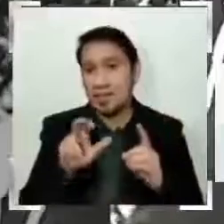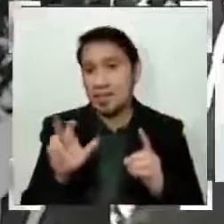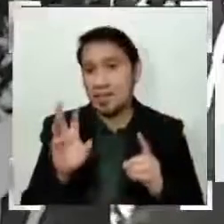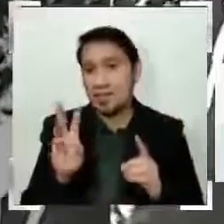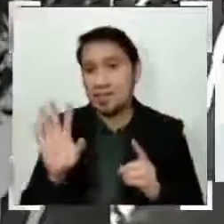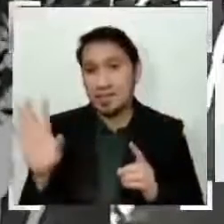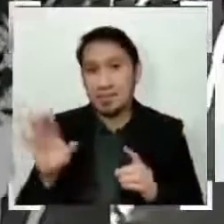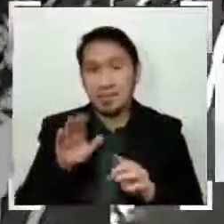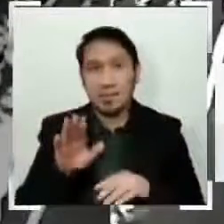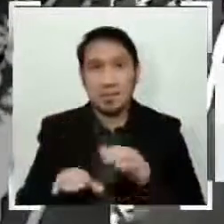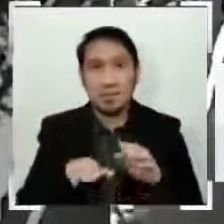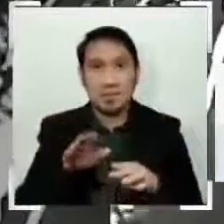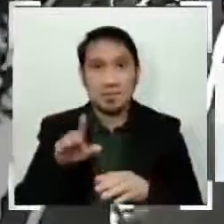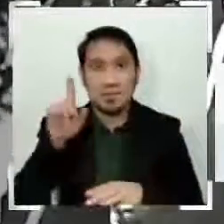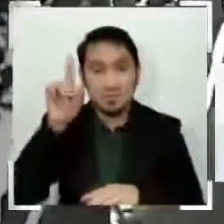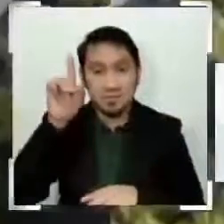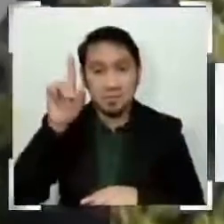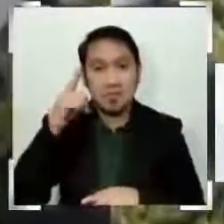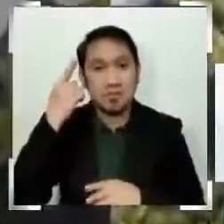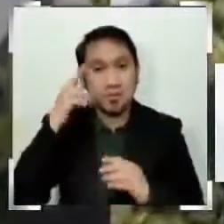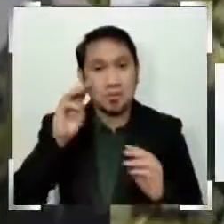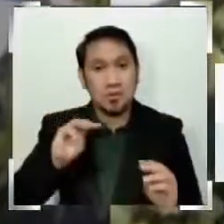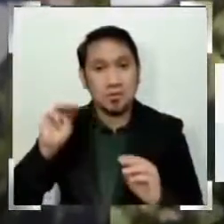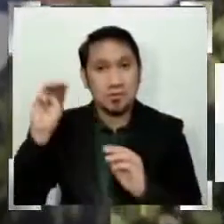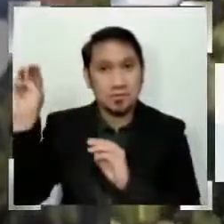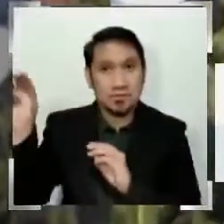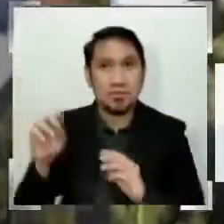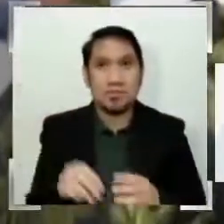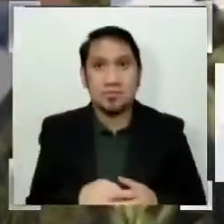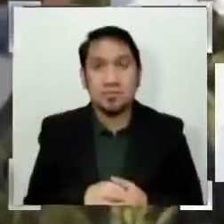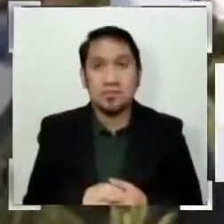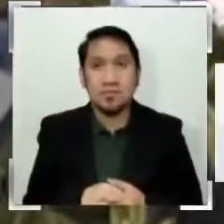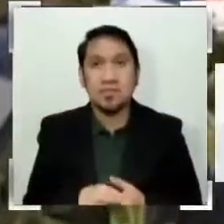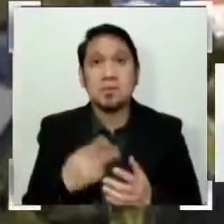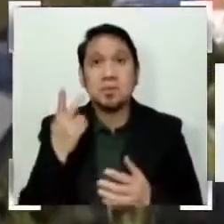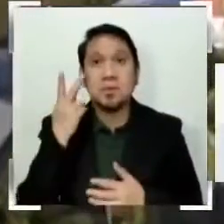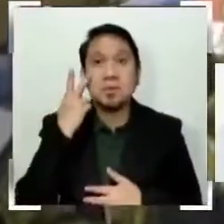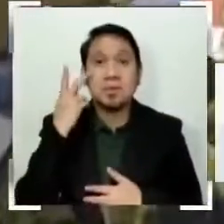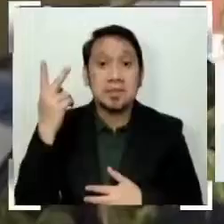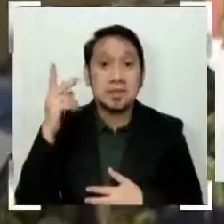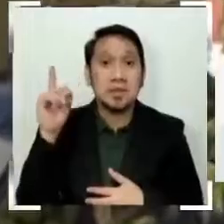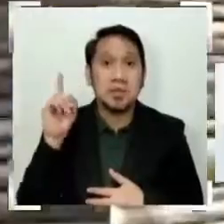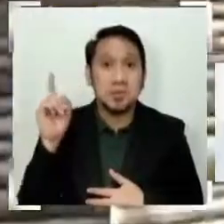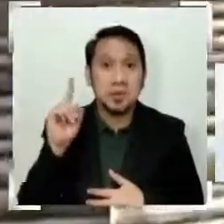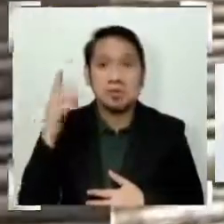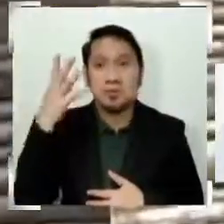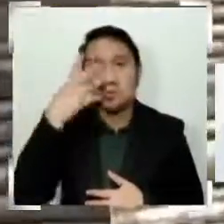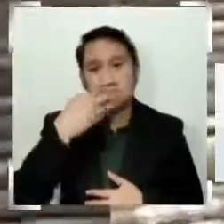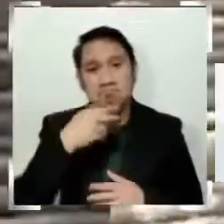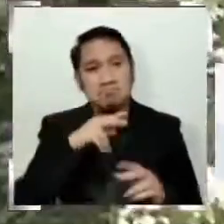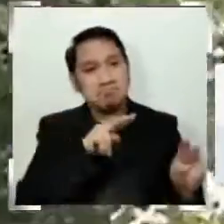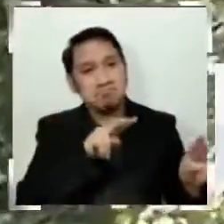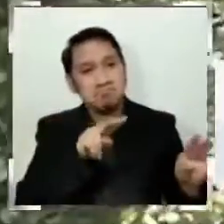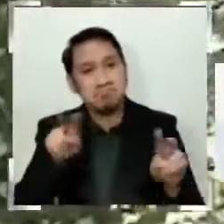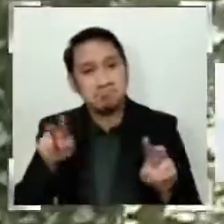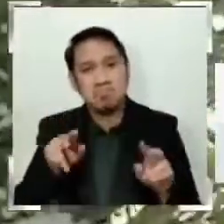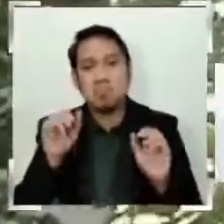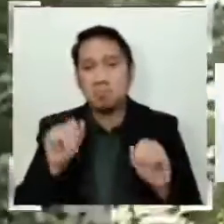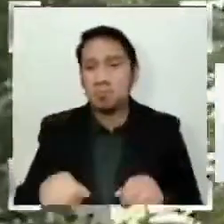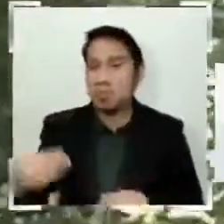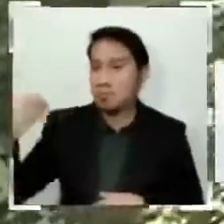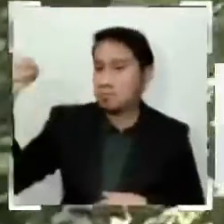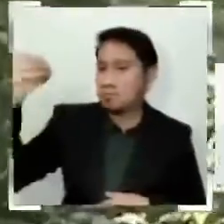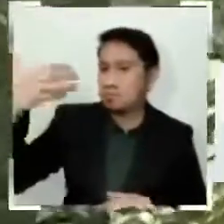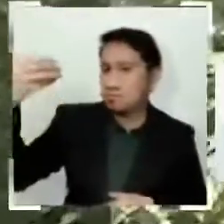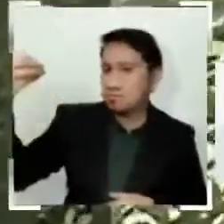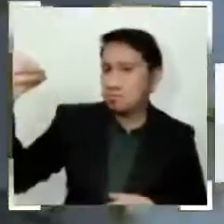Station of the Cross papunta sa bundok ng Kalbaryo kung saan makikita ang magandang view. Pwede rin mag-selfie habang naglalakad